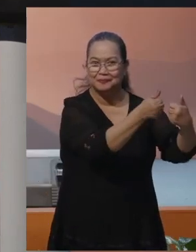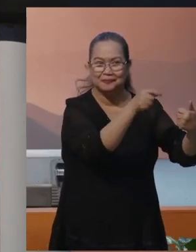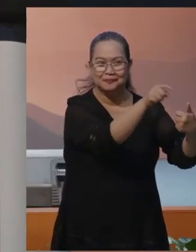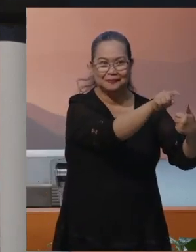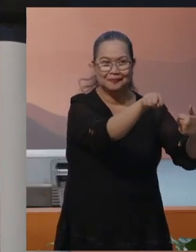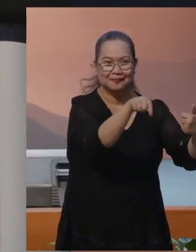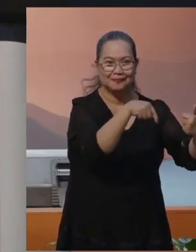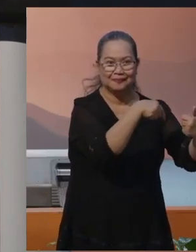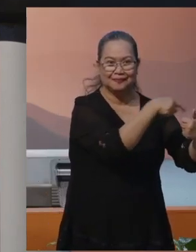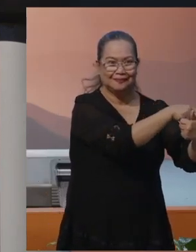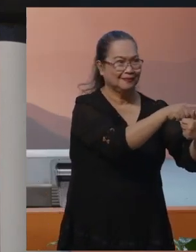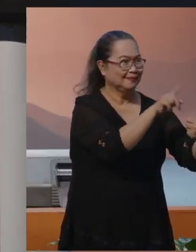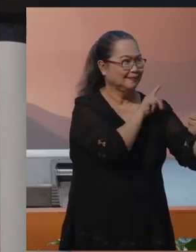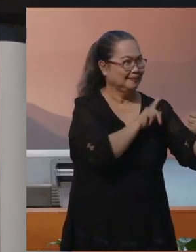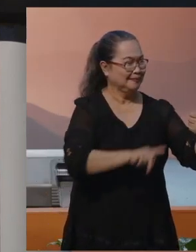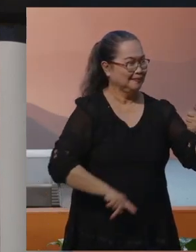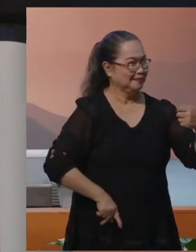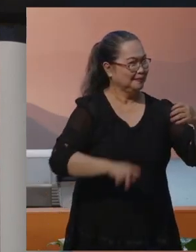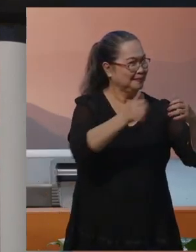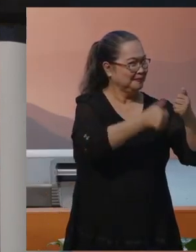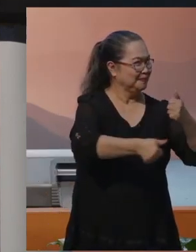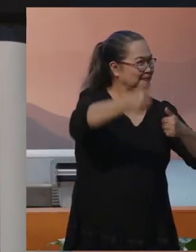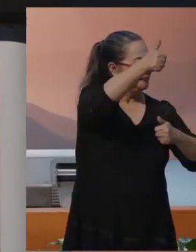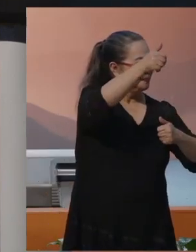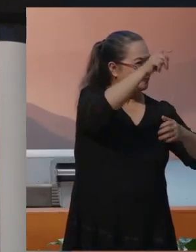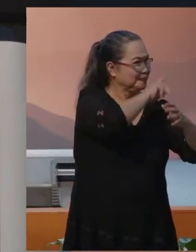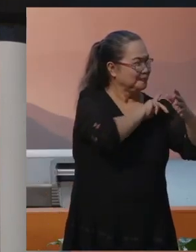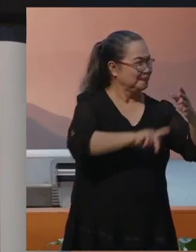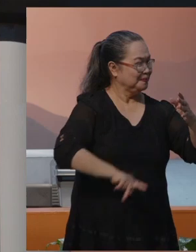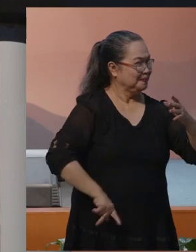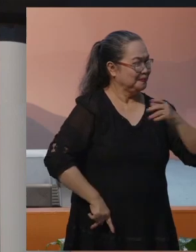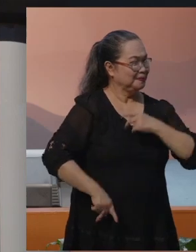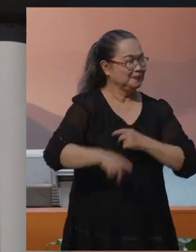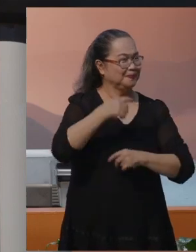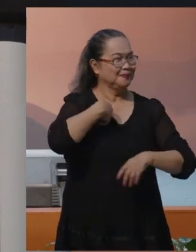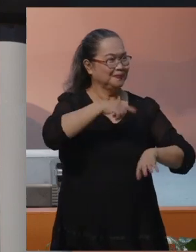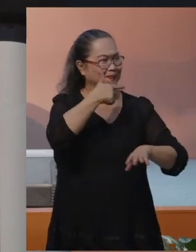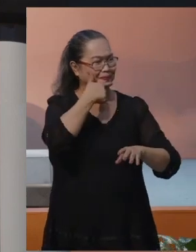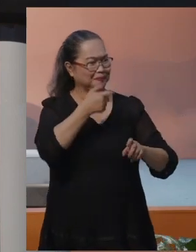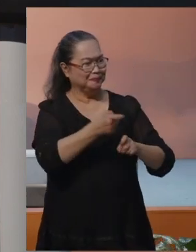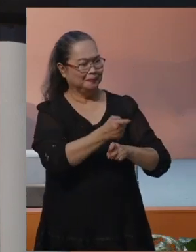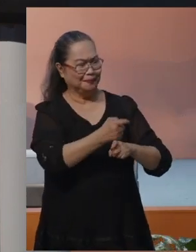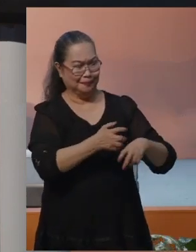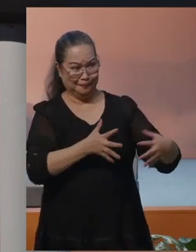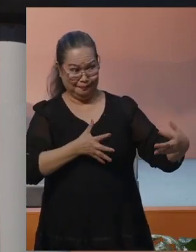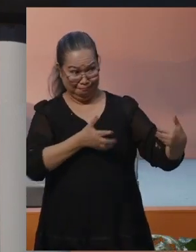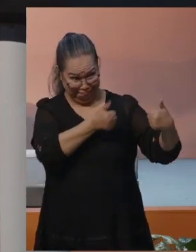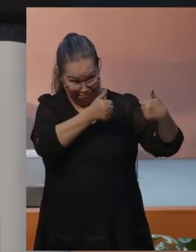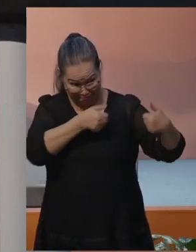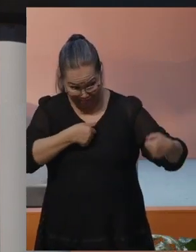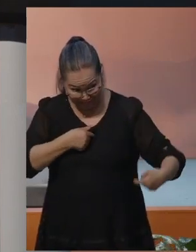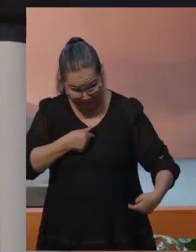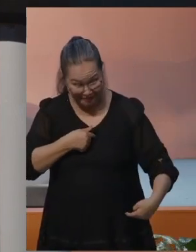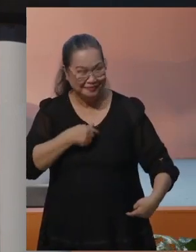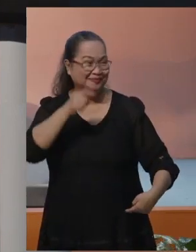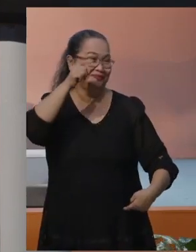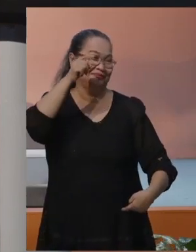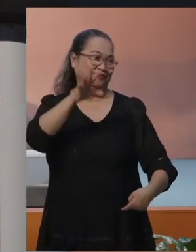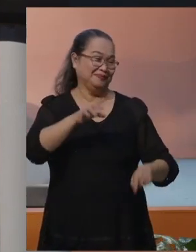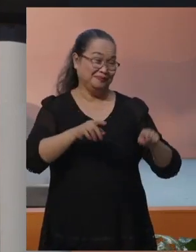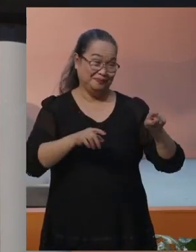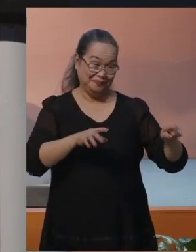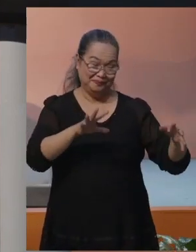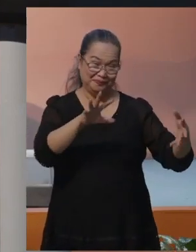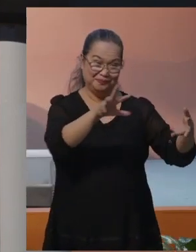ng sanlibutan. Ang hari ng langit, hahalakhak sa kanilang paghamon, sapagkat you shall